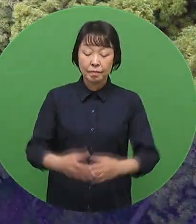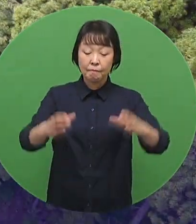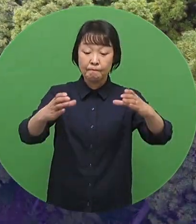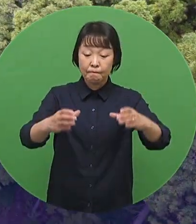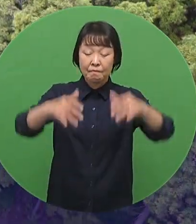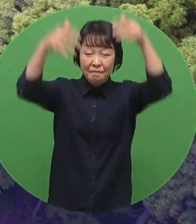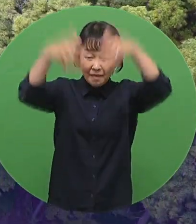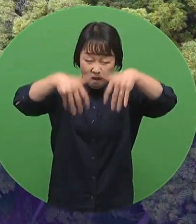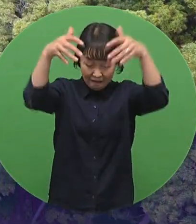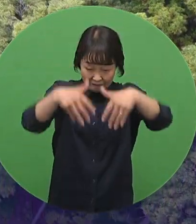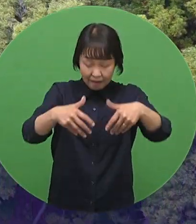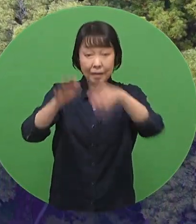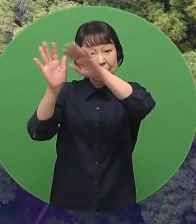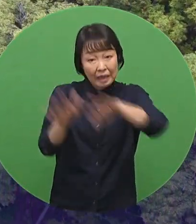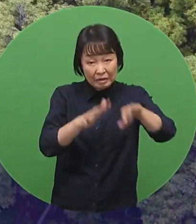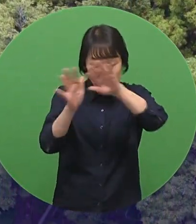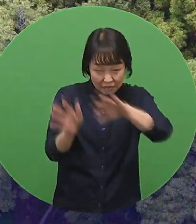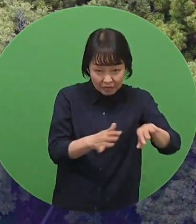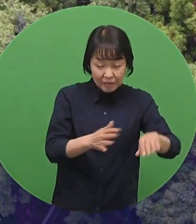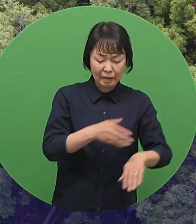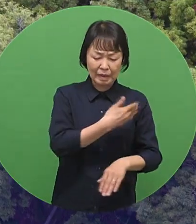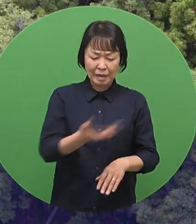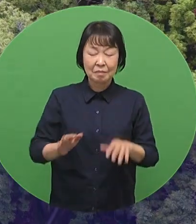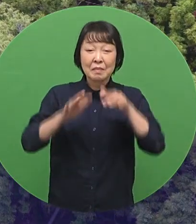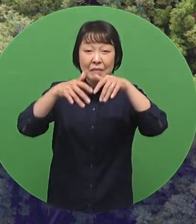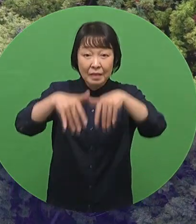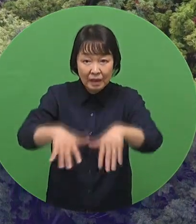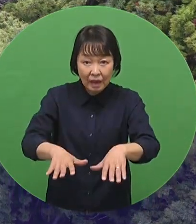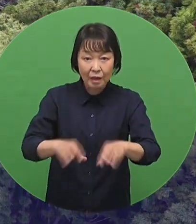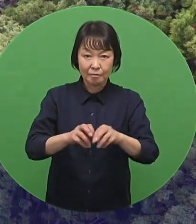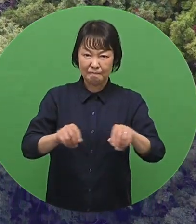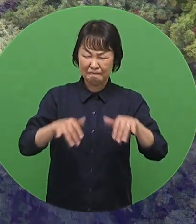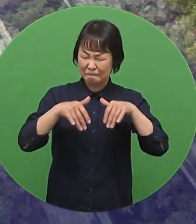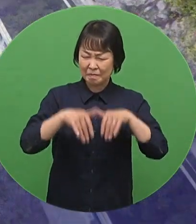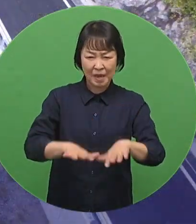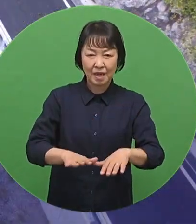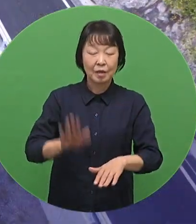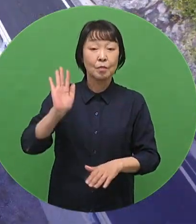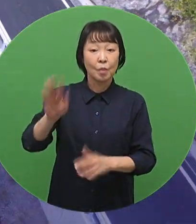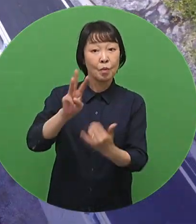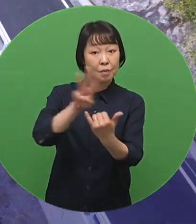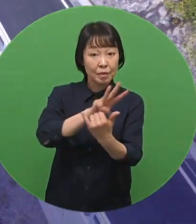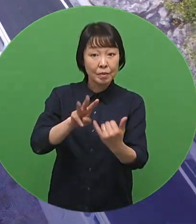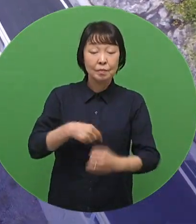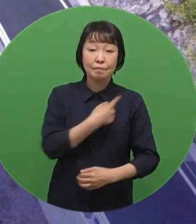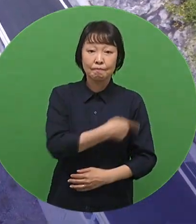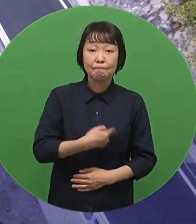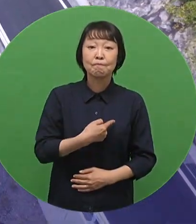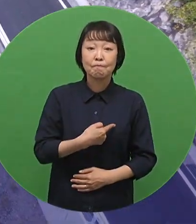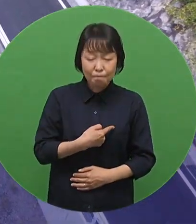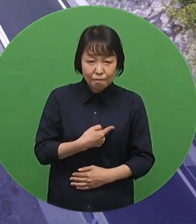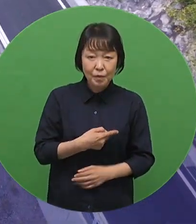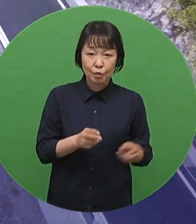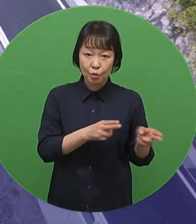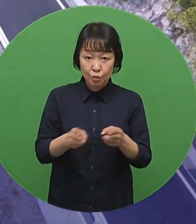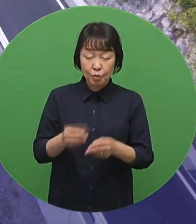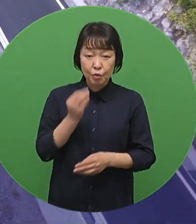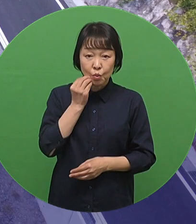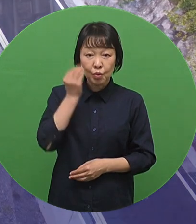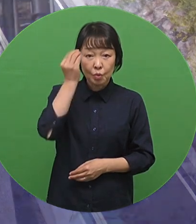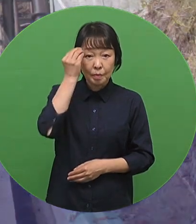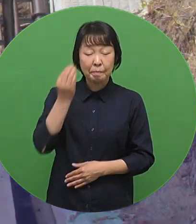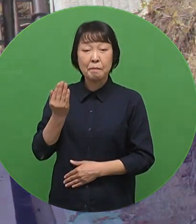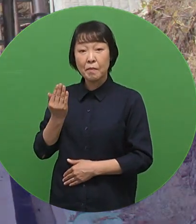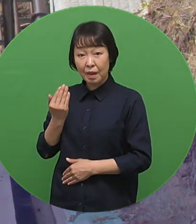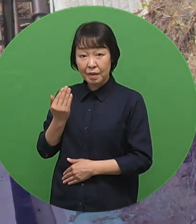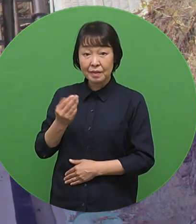集中豪雨や台風による河川の氾濫や土砂災害への防災意識と備えを、梅雨を迎えるこの